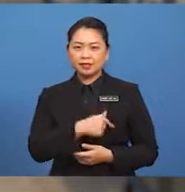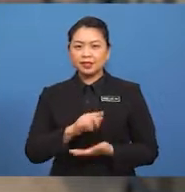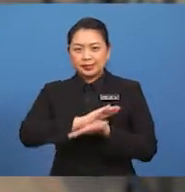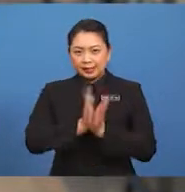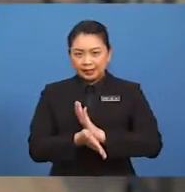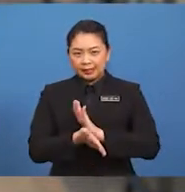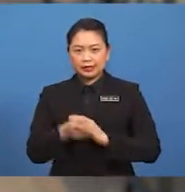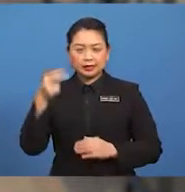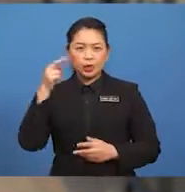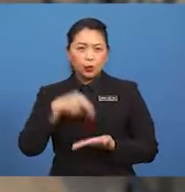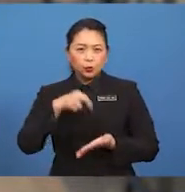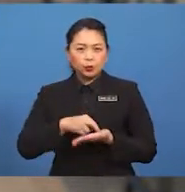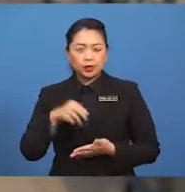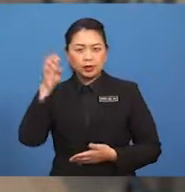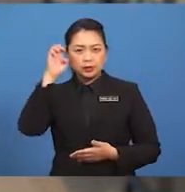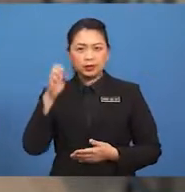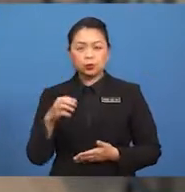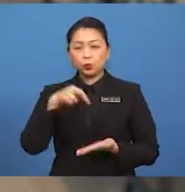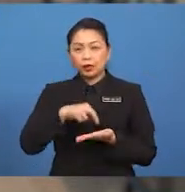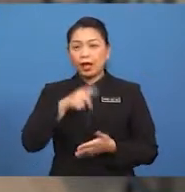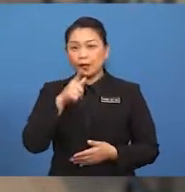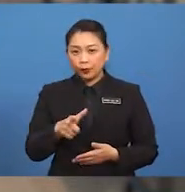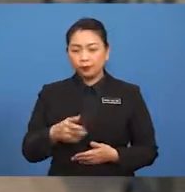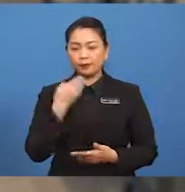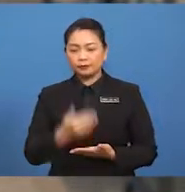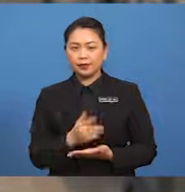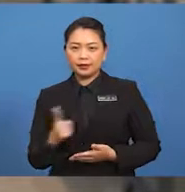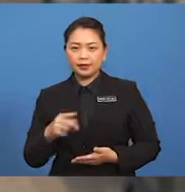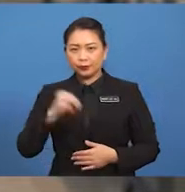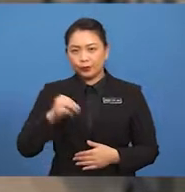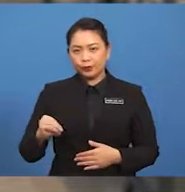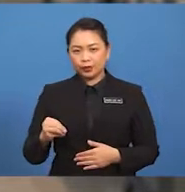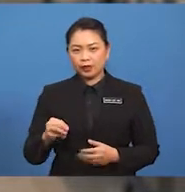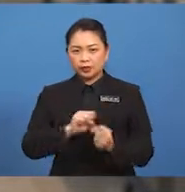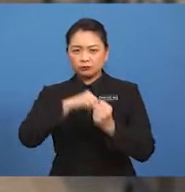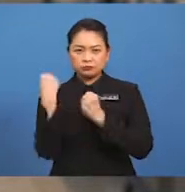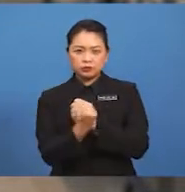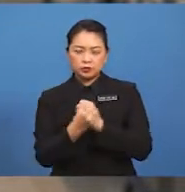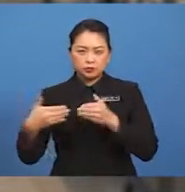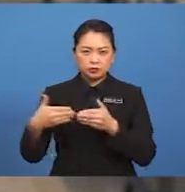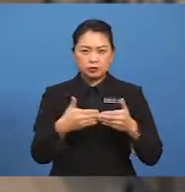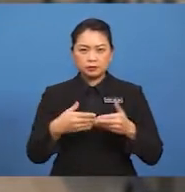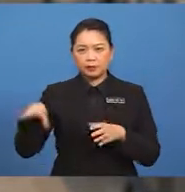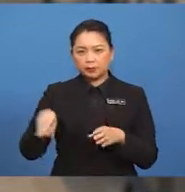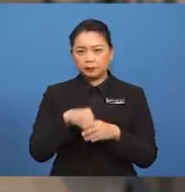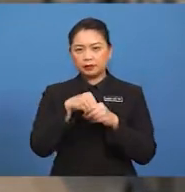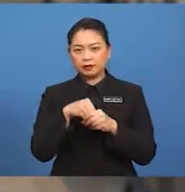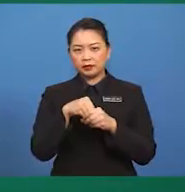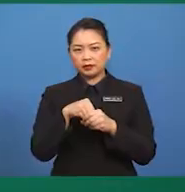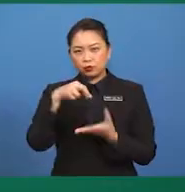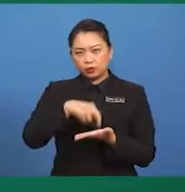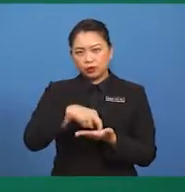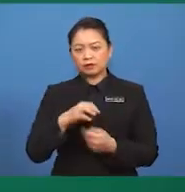Encik Udin sebagai hutang lapuk. Baiklah murid-murid, situasi seterusnya juga melibatkan